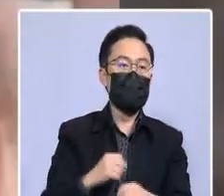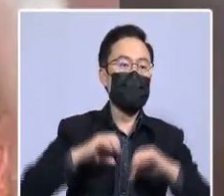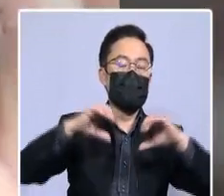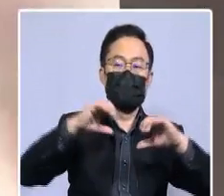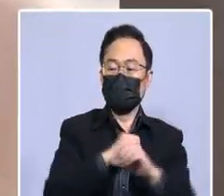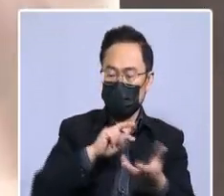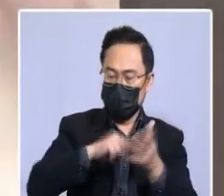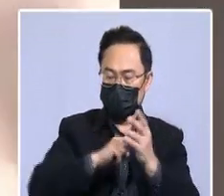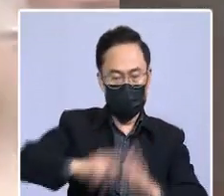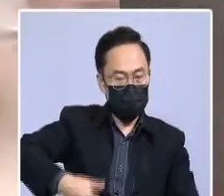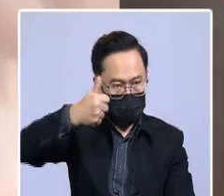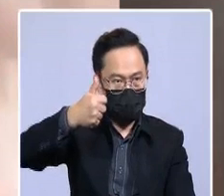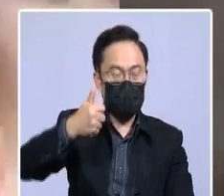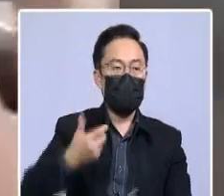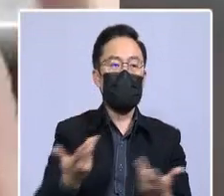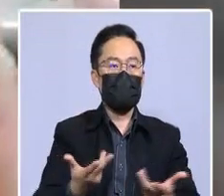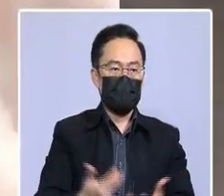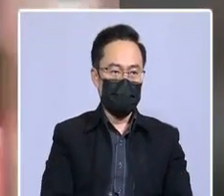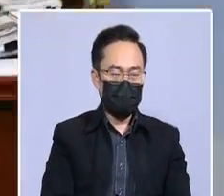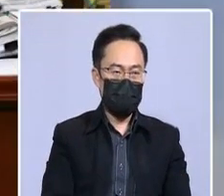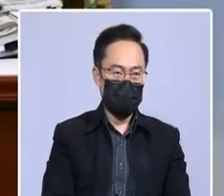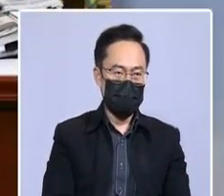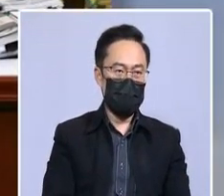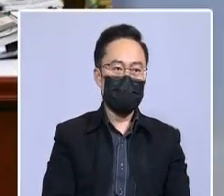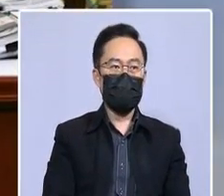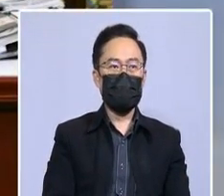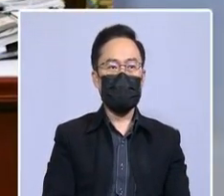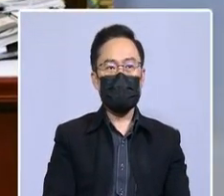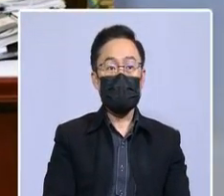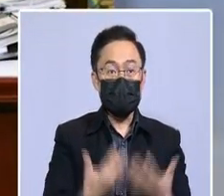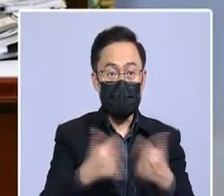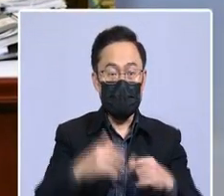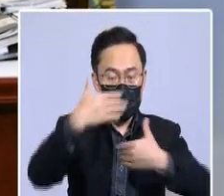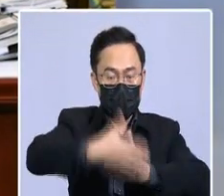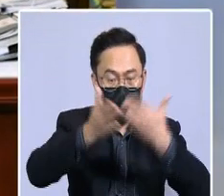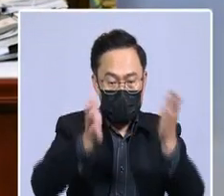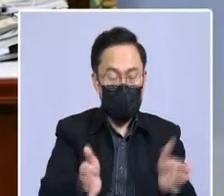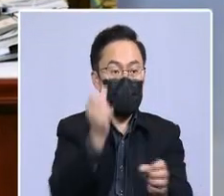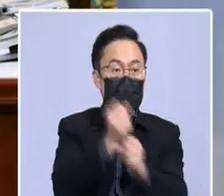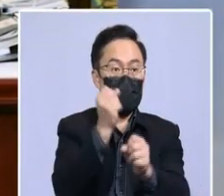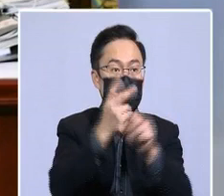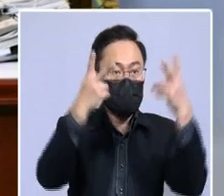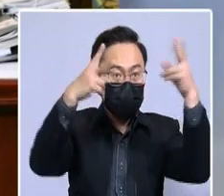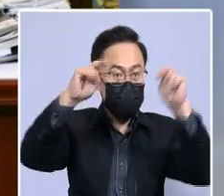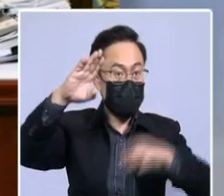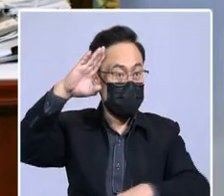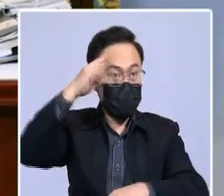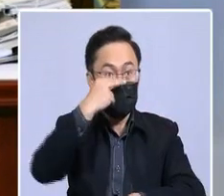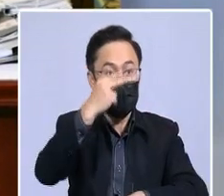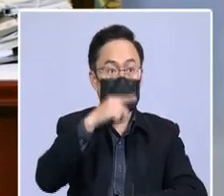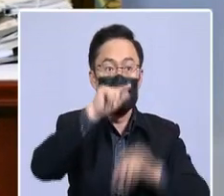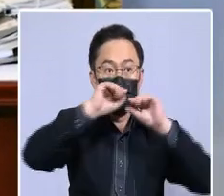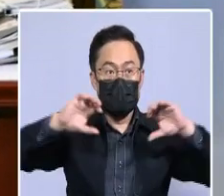จแม้ว่าคนนั้นจะอมตะก็สู้ได้สำเร็จ ชาวโซเชียลยังจับสังเกตอีกว่าภาพห้องทำงานของนายกรัฐ